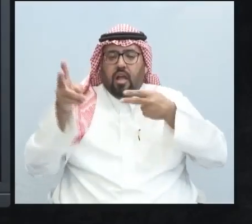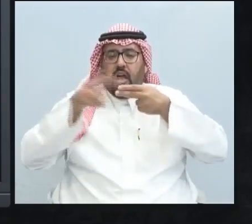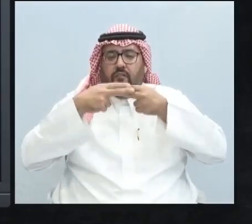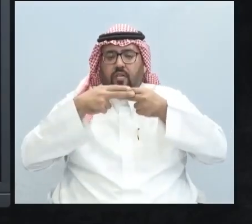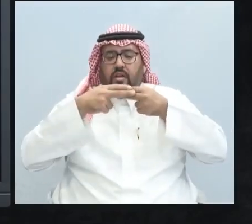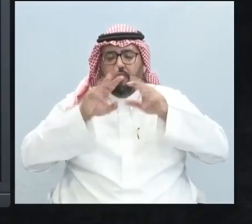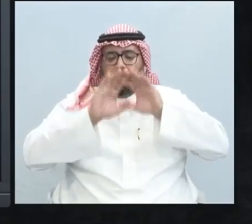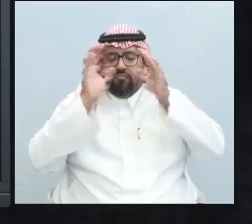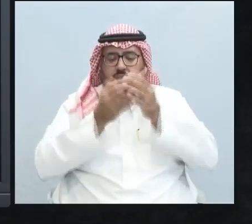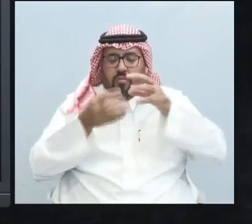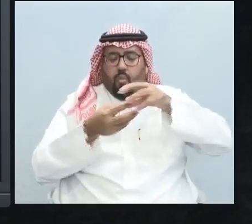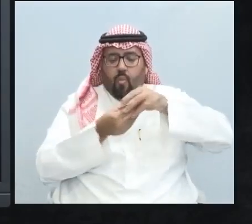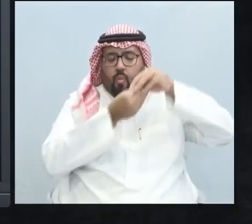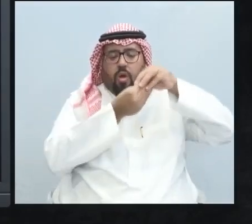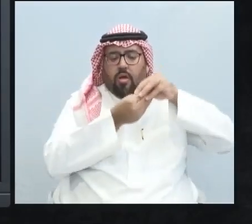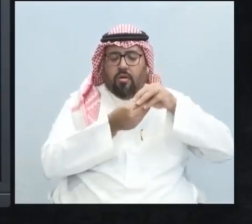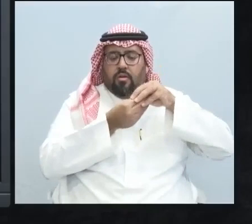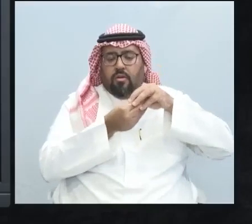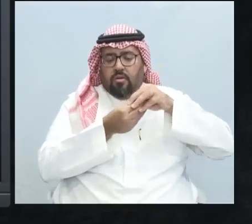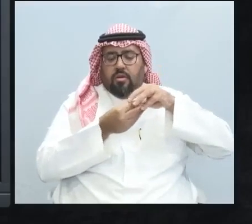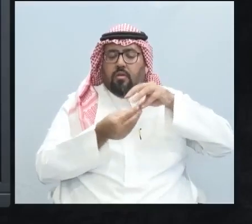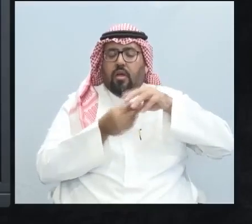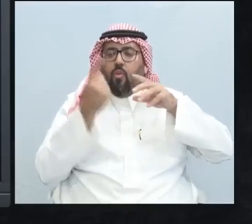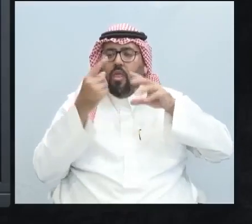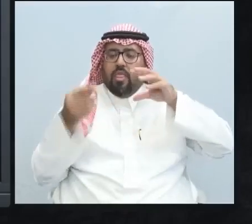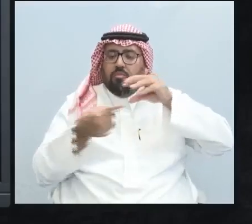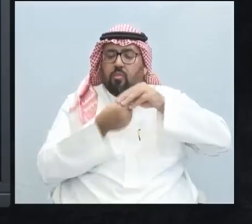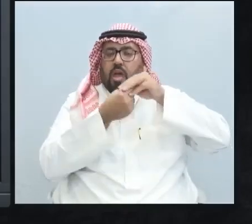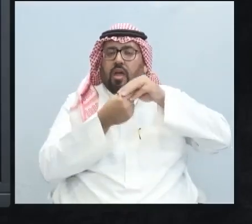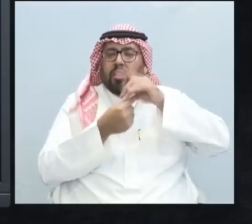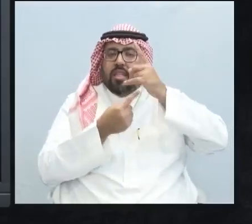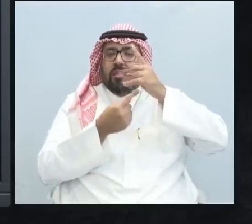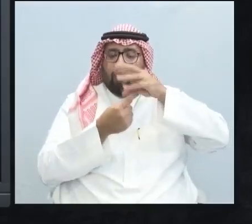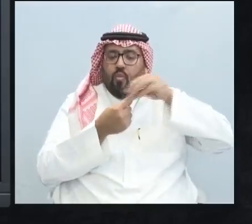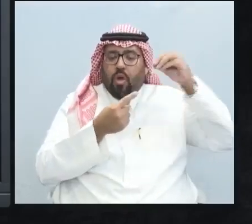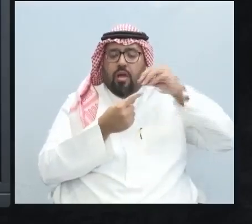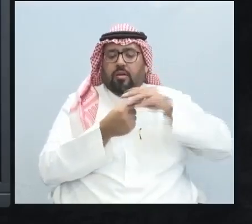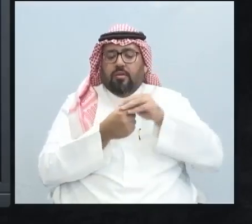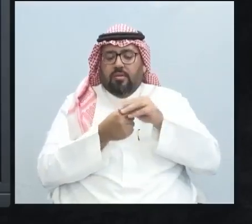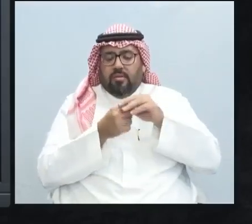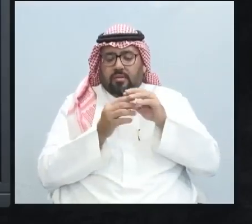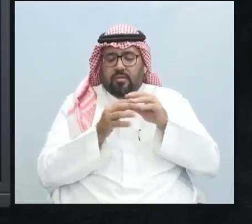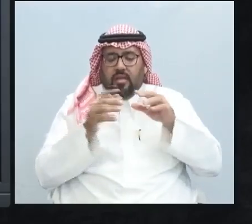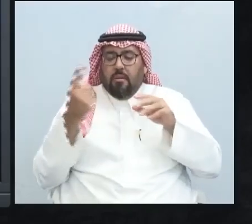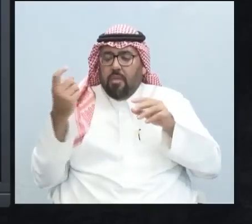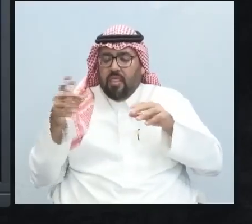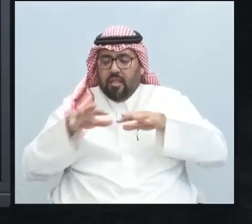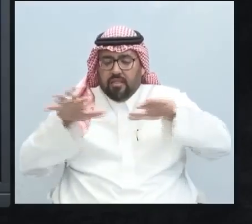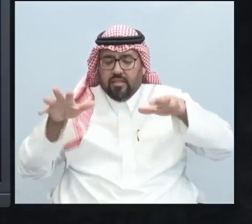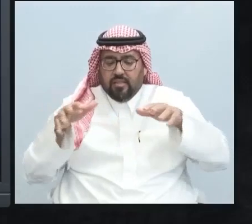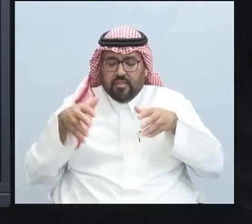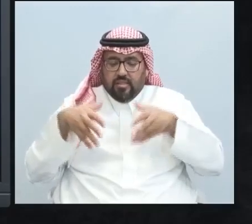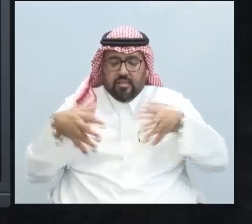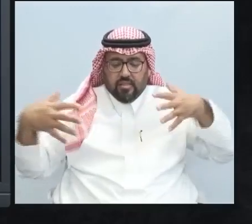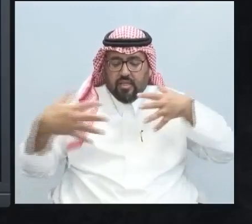ايا من الحيوانات المنويه تجاوز هذه البويضه او اختراق هذه البويضه او تلقيح هذه البويضه ولكن هذه المئات التي كانت